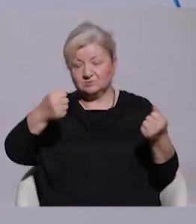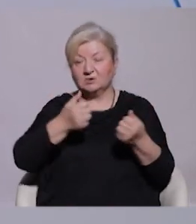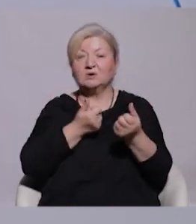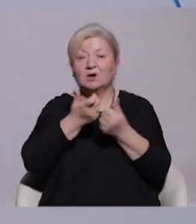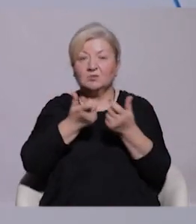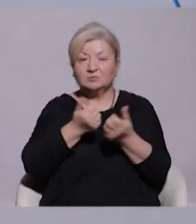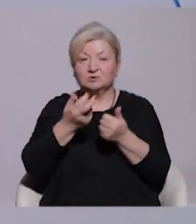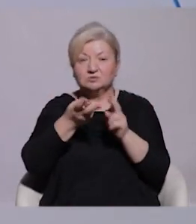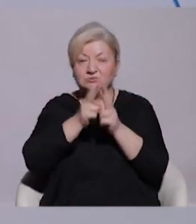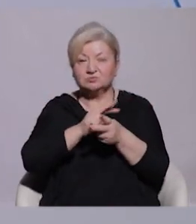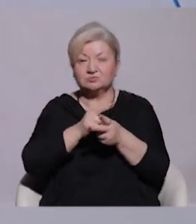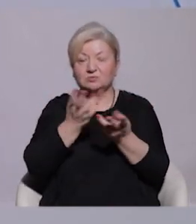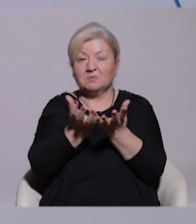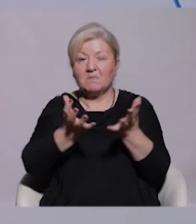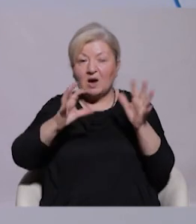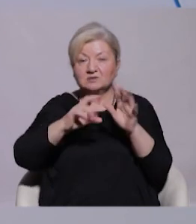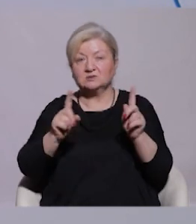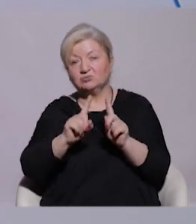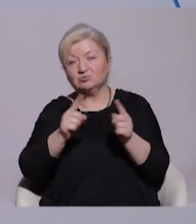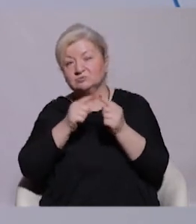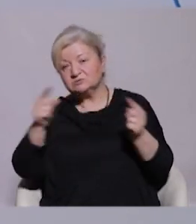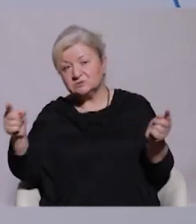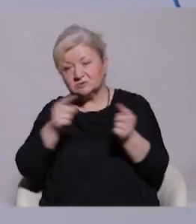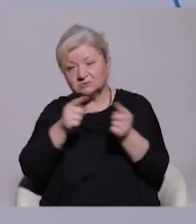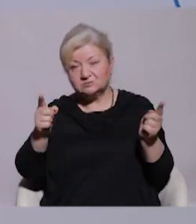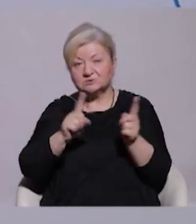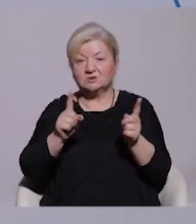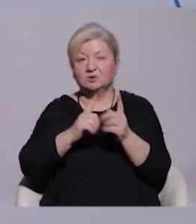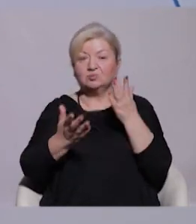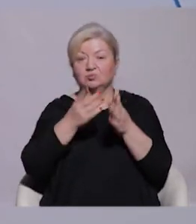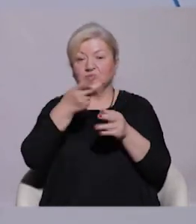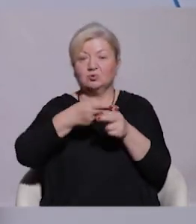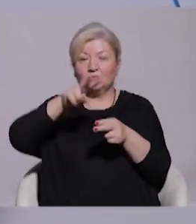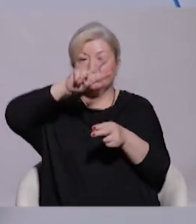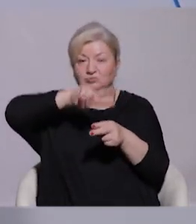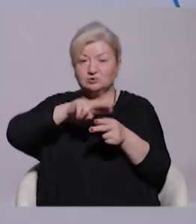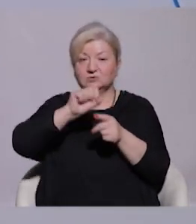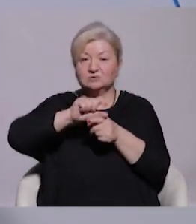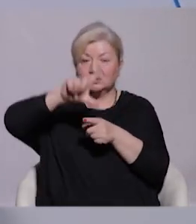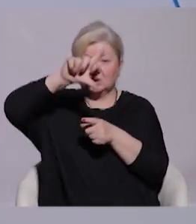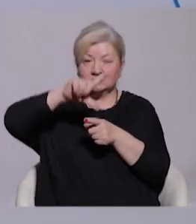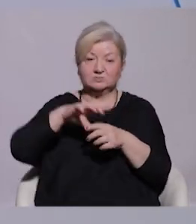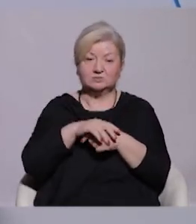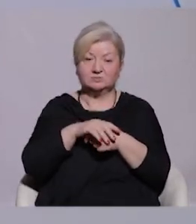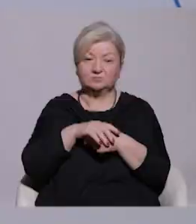ან რამდენჯერ უნდა შევცვალოთ მასა თუ სიგრძე იმისათვის რომ ეს ორჯერ გაიზარდოს ხო